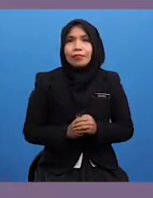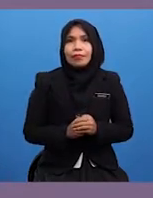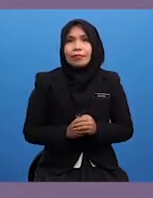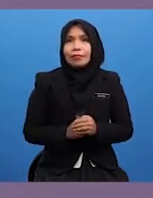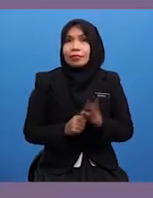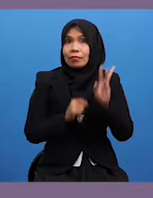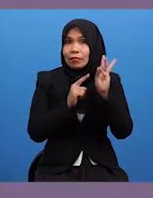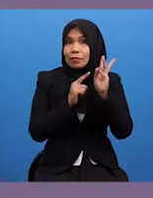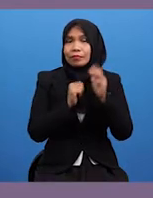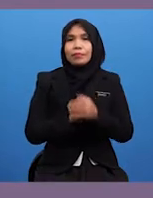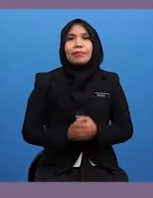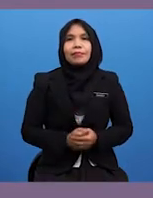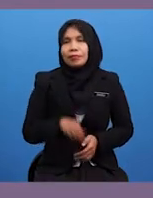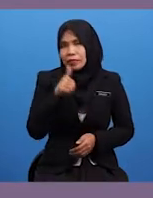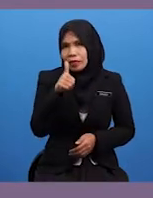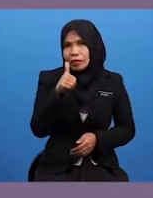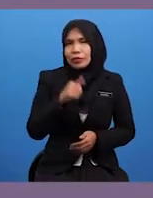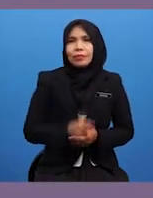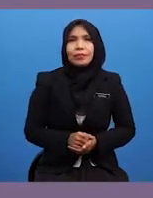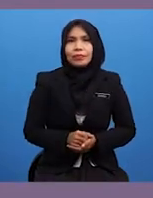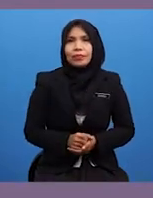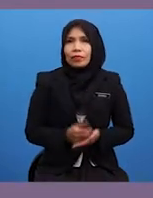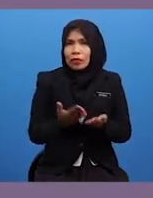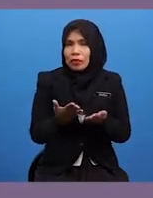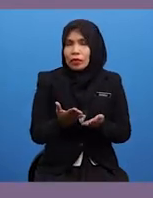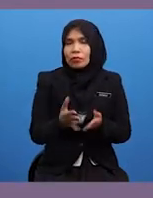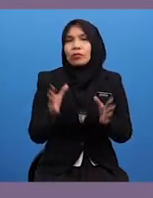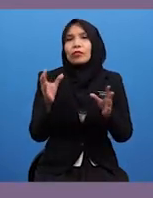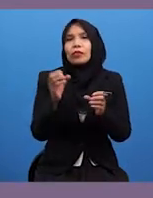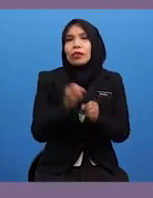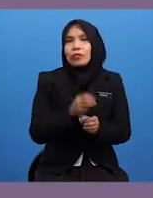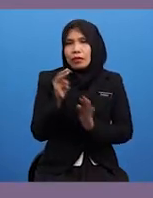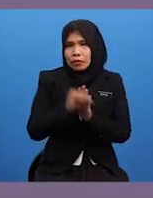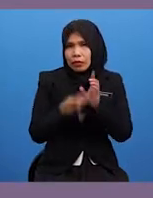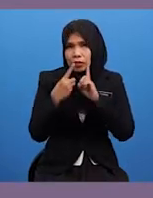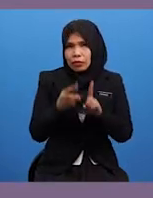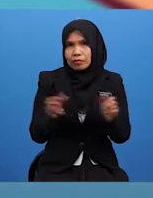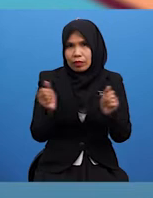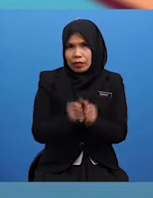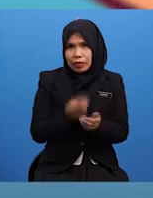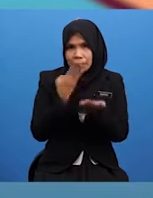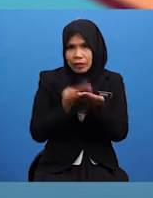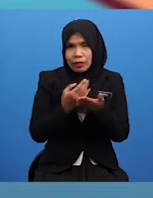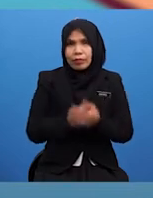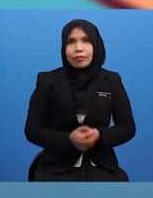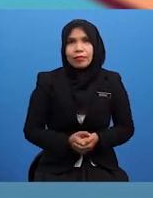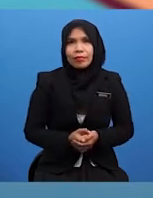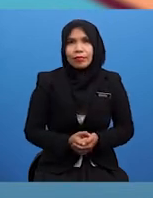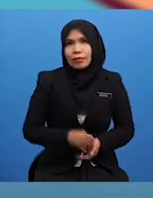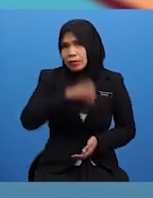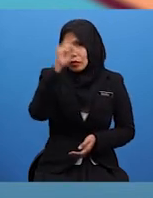hidroelektrik. Bagus, kamu semua dapat menjawab dengan baik. Soalan